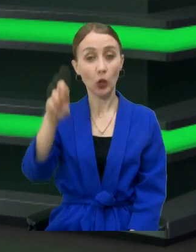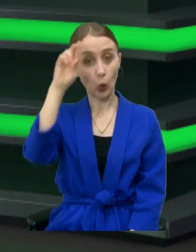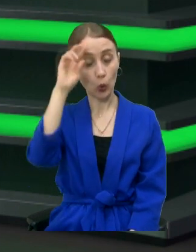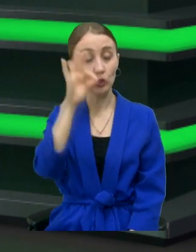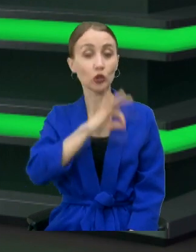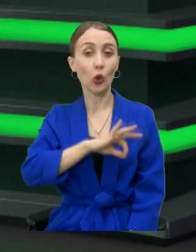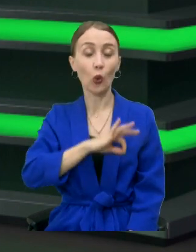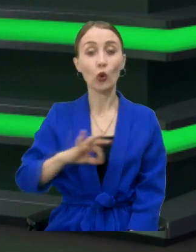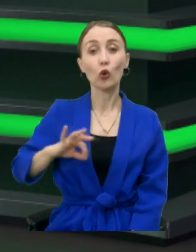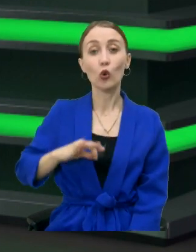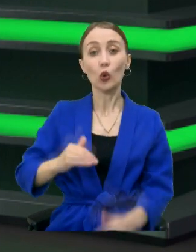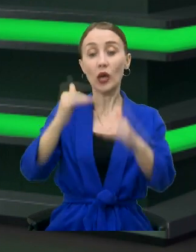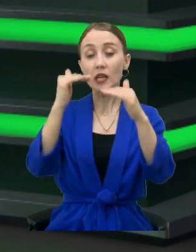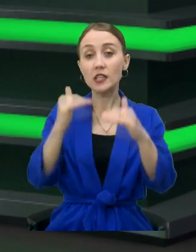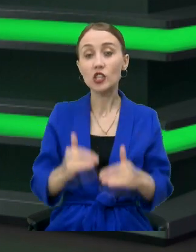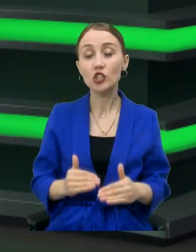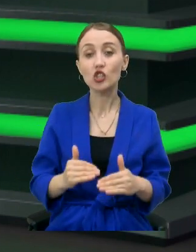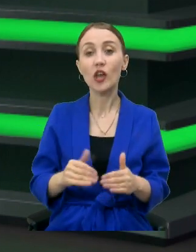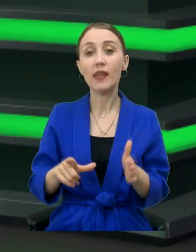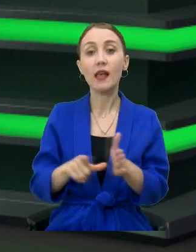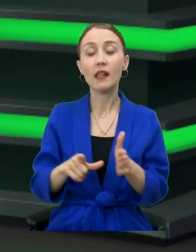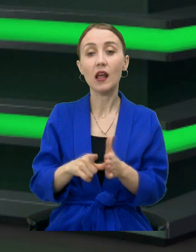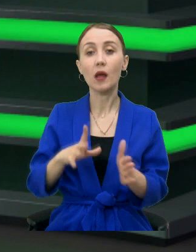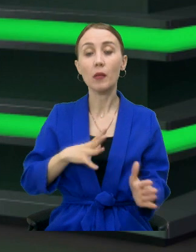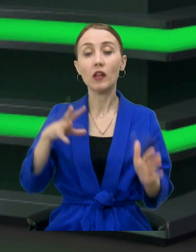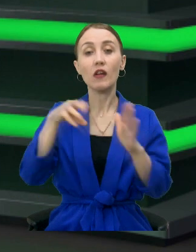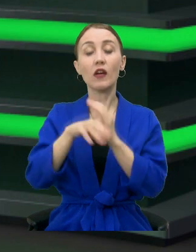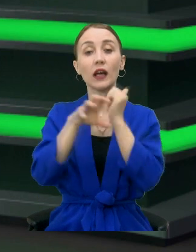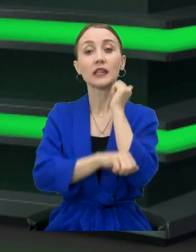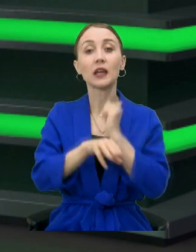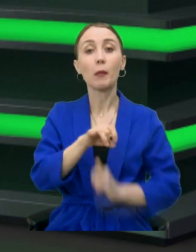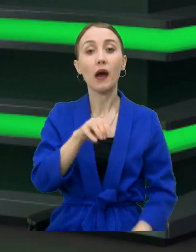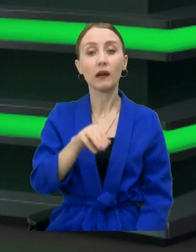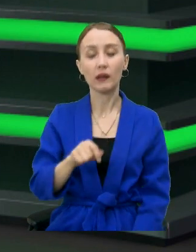юстиции снижение розничного налога было внедрено в конце марта текущего года.